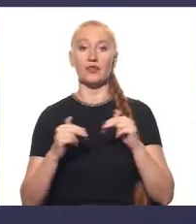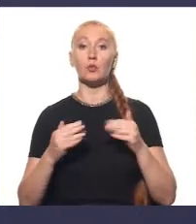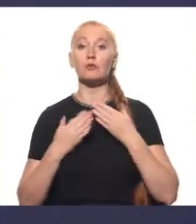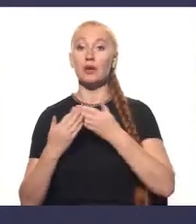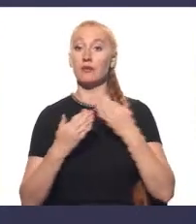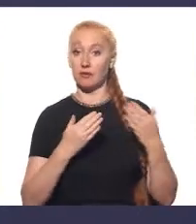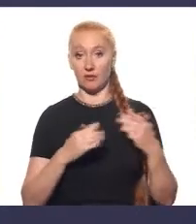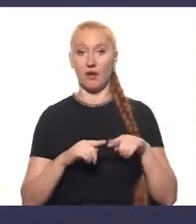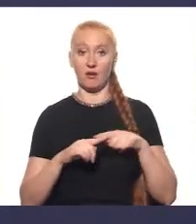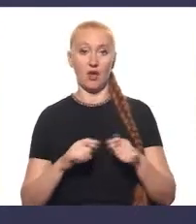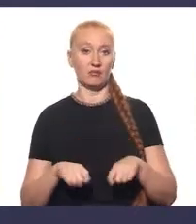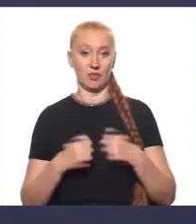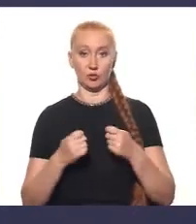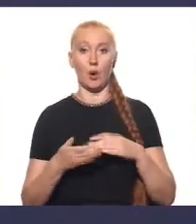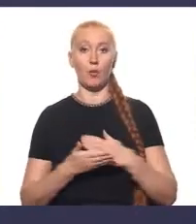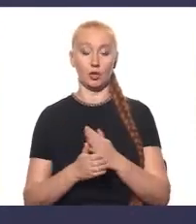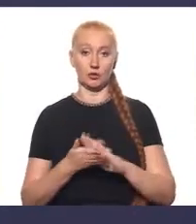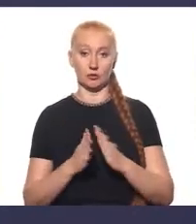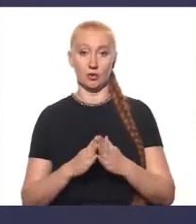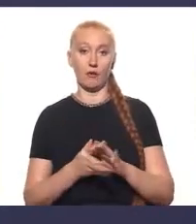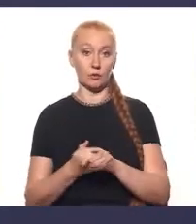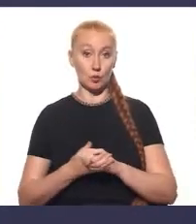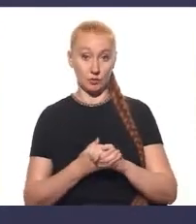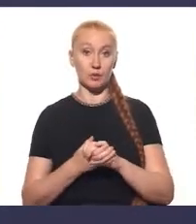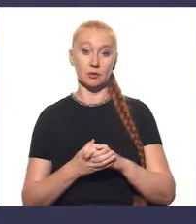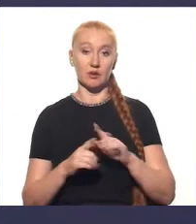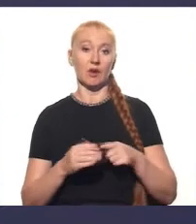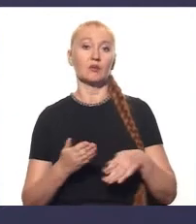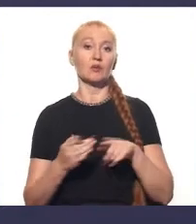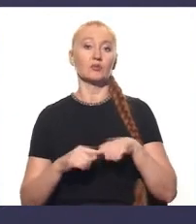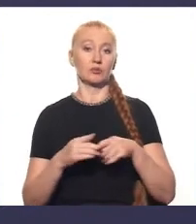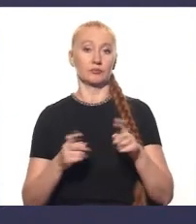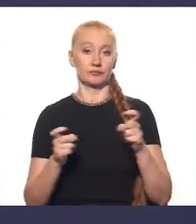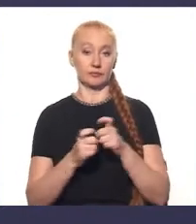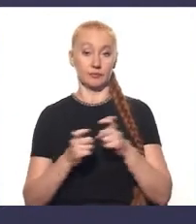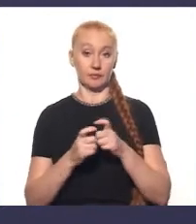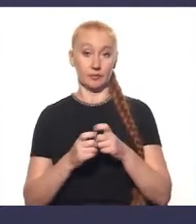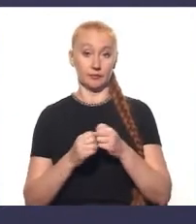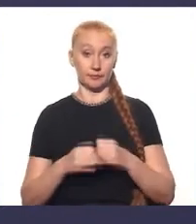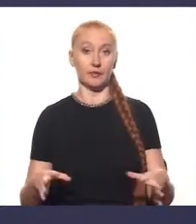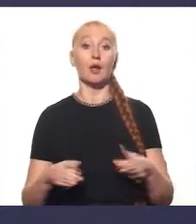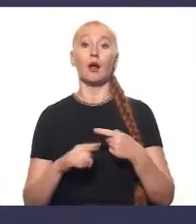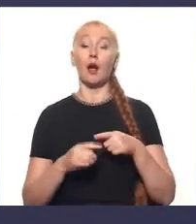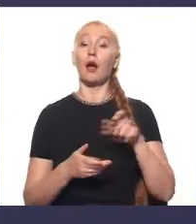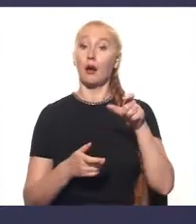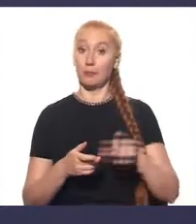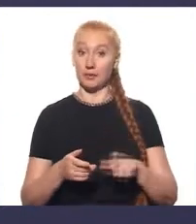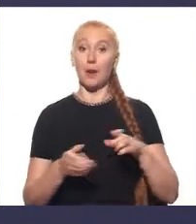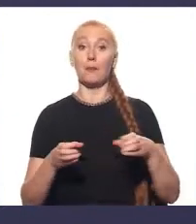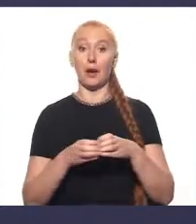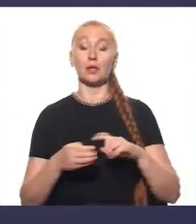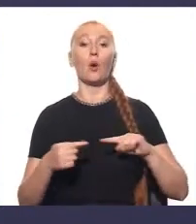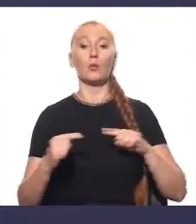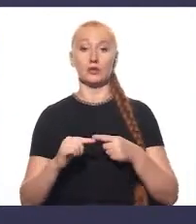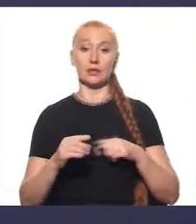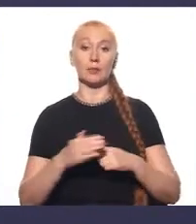референдуму дестабілізують політичну ситуацію в суспільстві та сприяють його розколу. За словами ж представника партії «Опозиційна